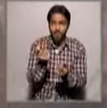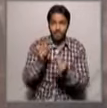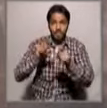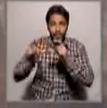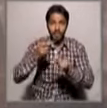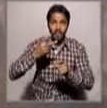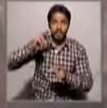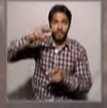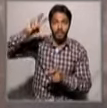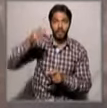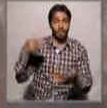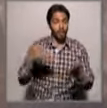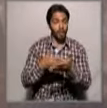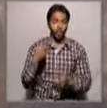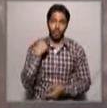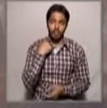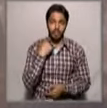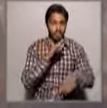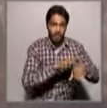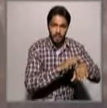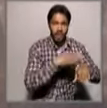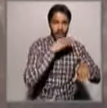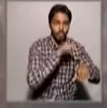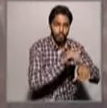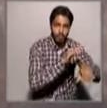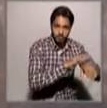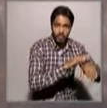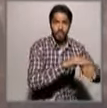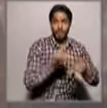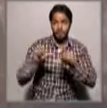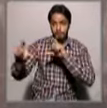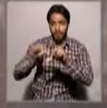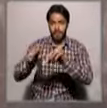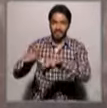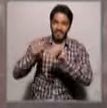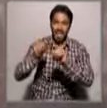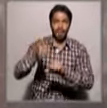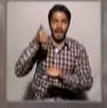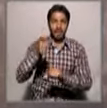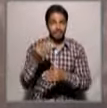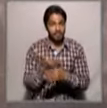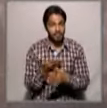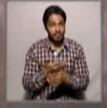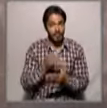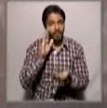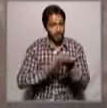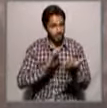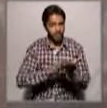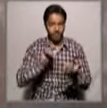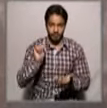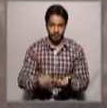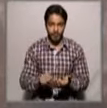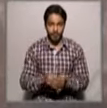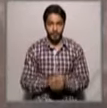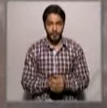وأهليكم وتعظون أباكم موعظة بليغة في نفسه لعله إن شاء الله ينتصح بها ويبلغ